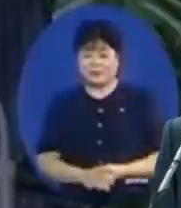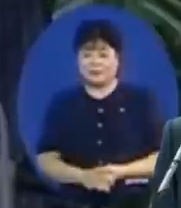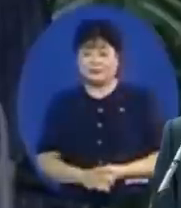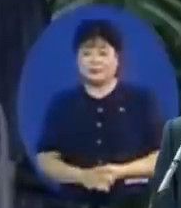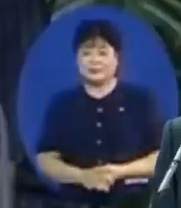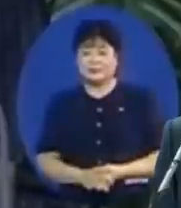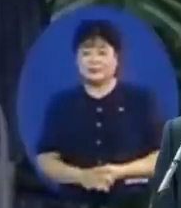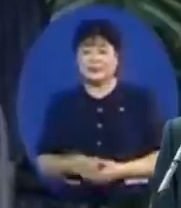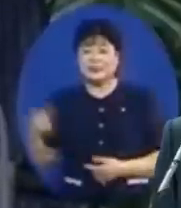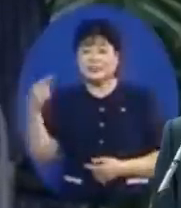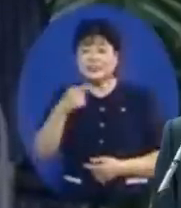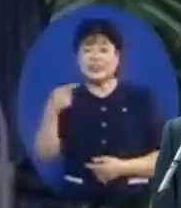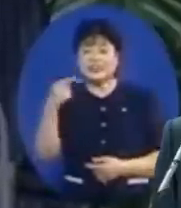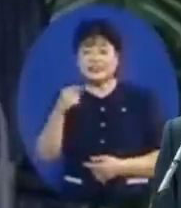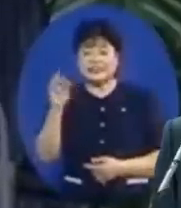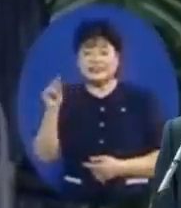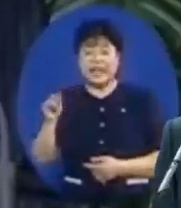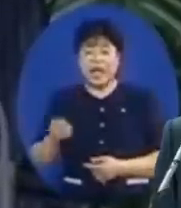천냥 먹으면